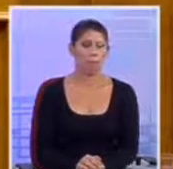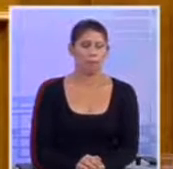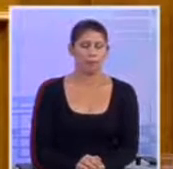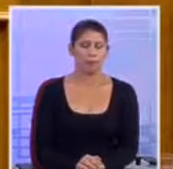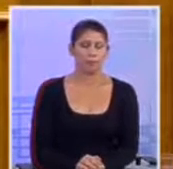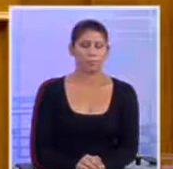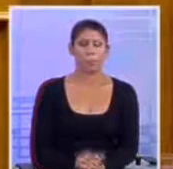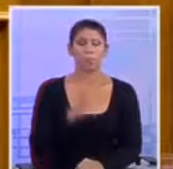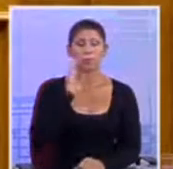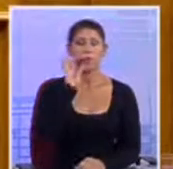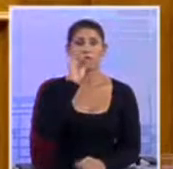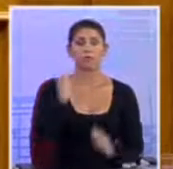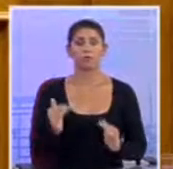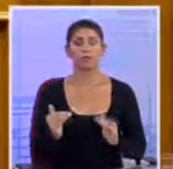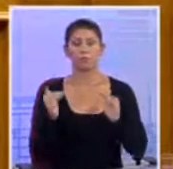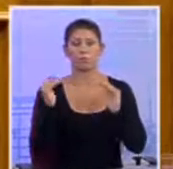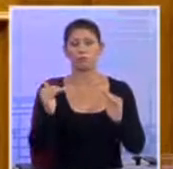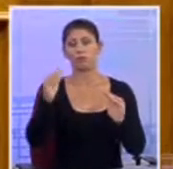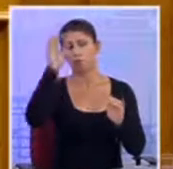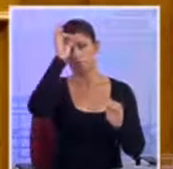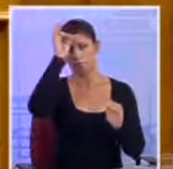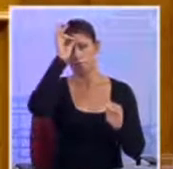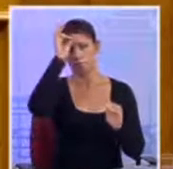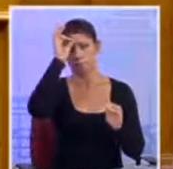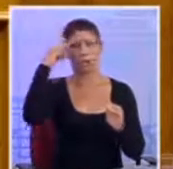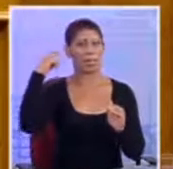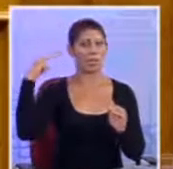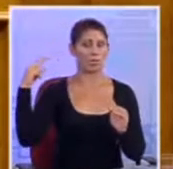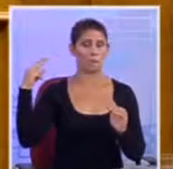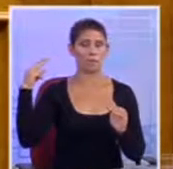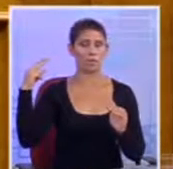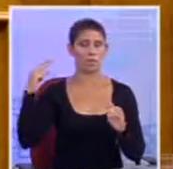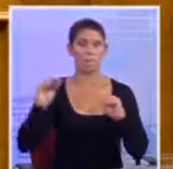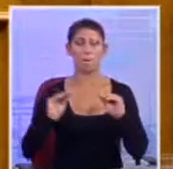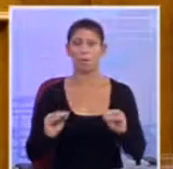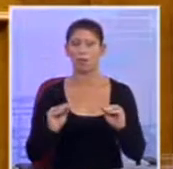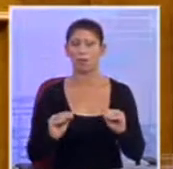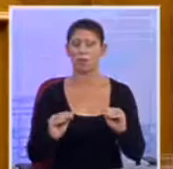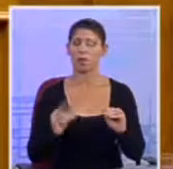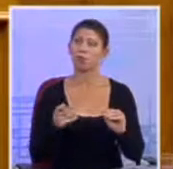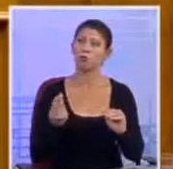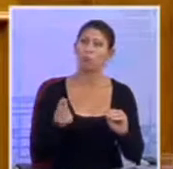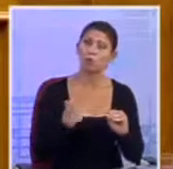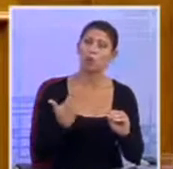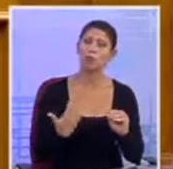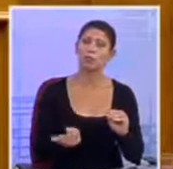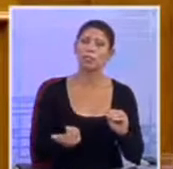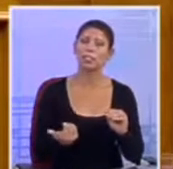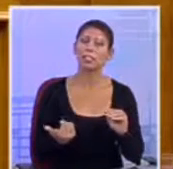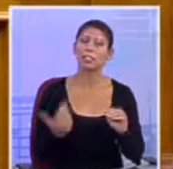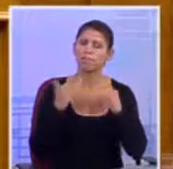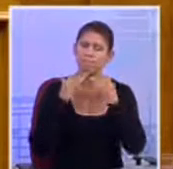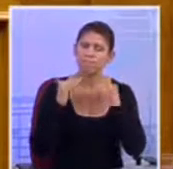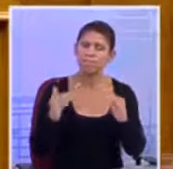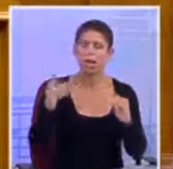Στόχος μας είναι η αναβάθμιση της αστυνομικής ακαδημίας με μαθήματα τέτοια που να δίνουν στέρεες